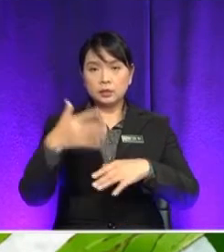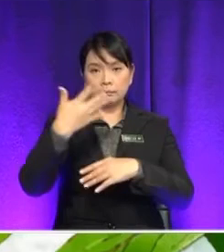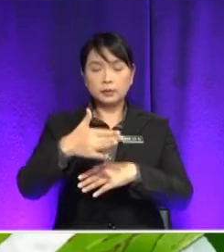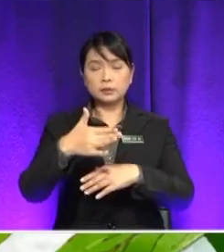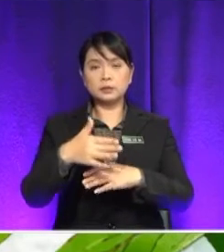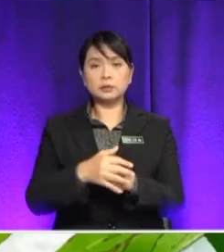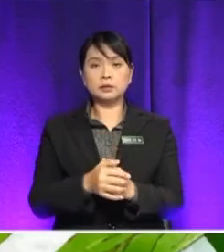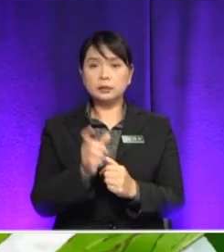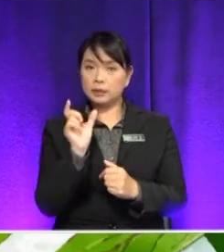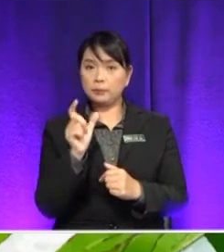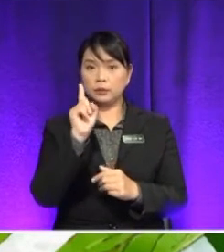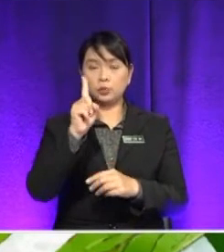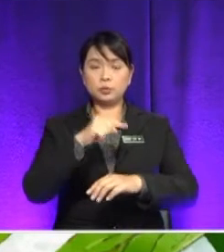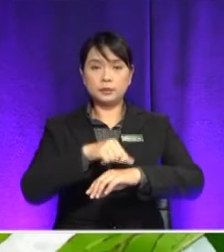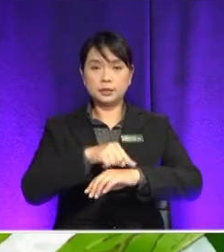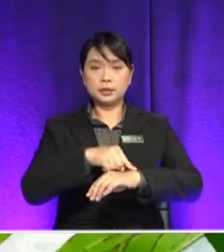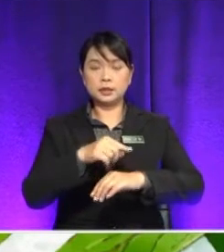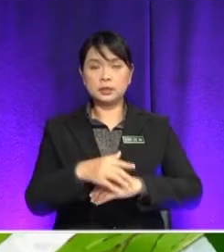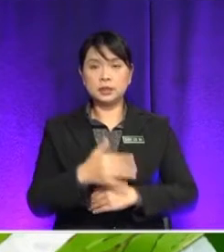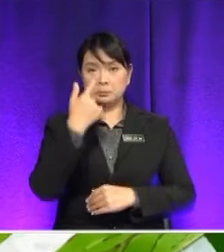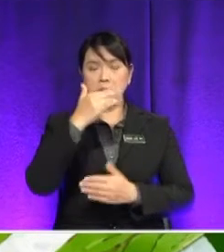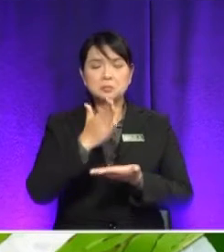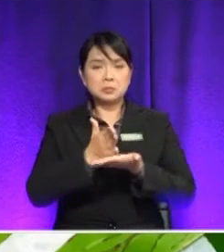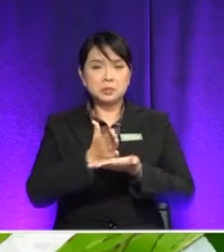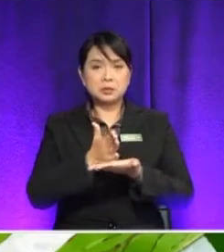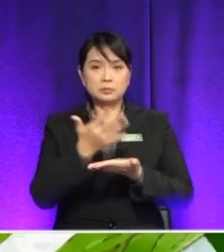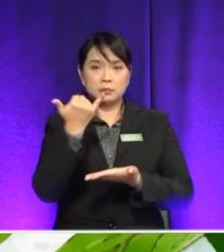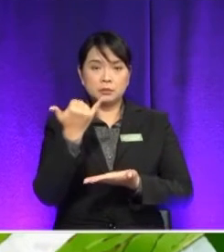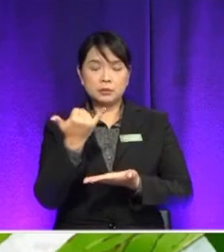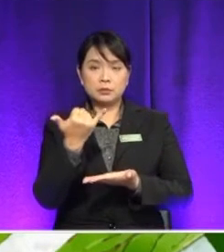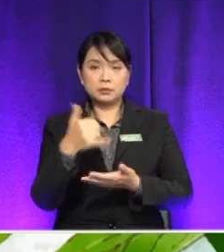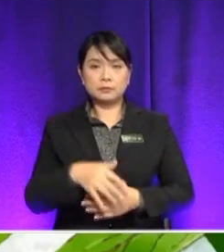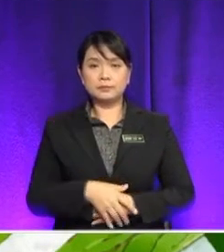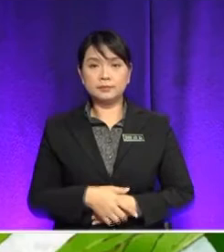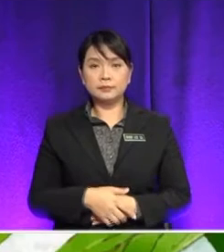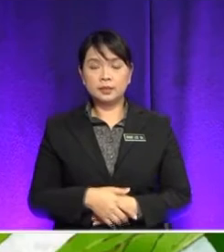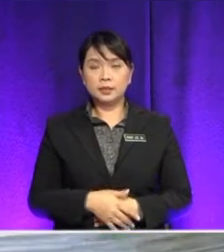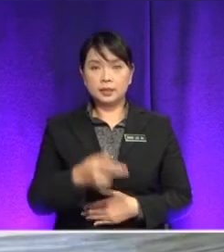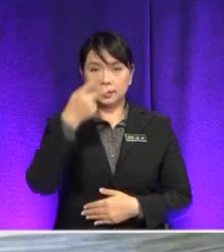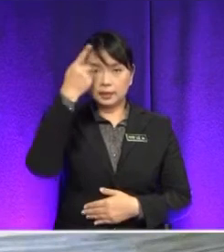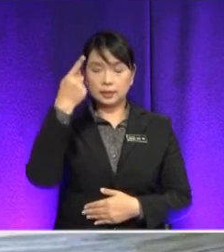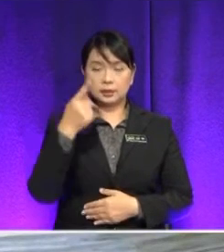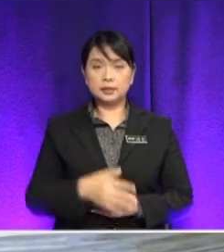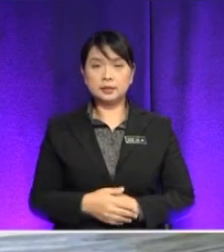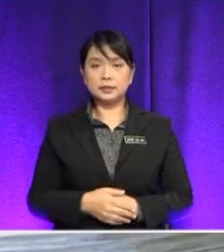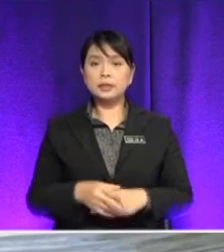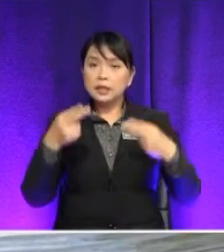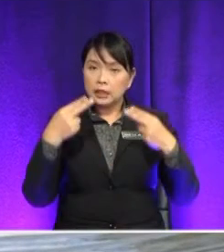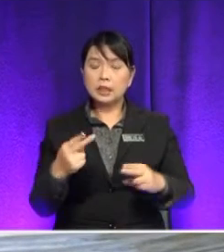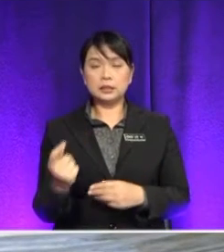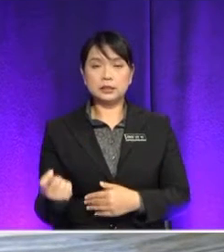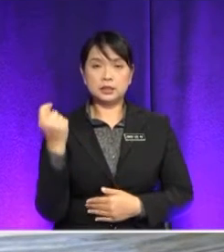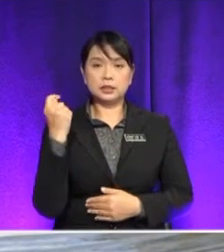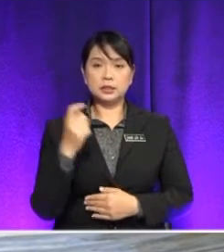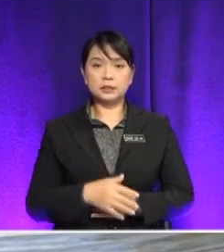Oke kenapa berhenti selepas suatu tempo mase kerana kehilangan tenaga